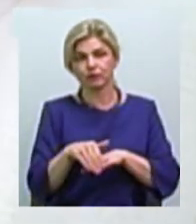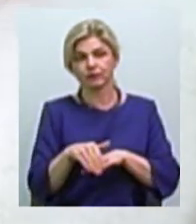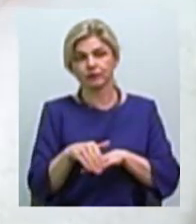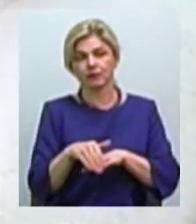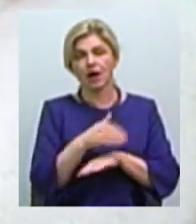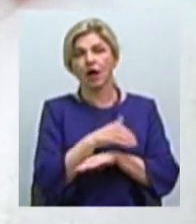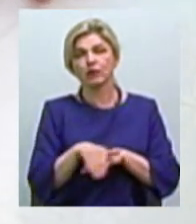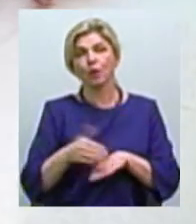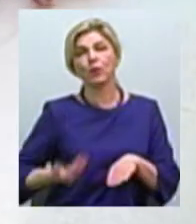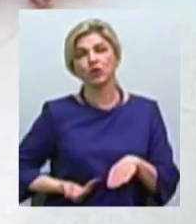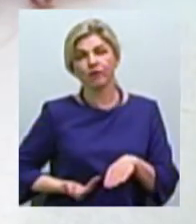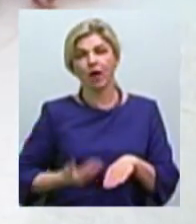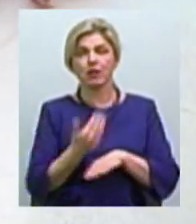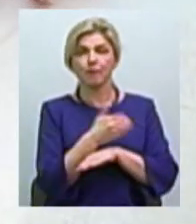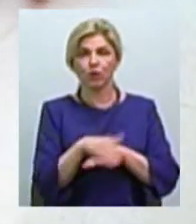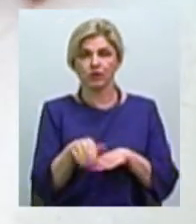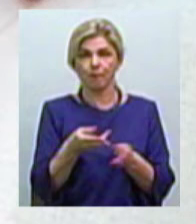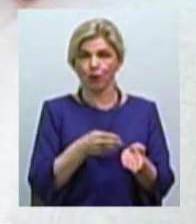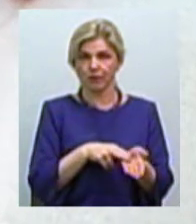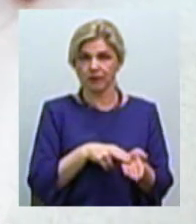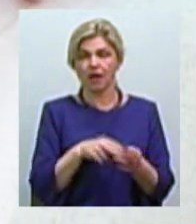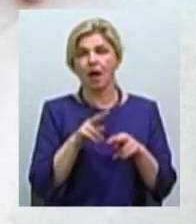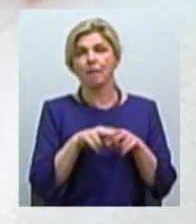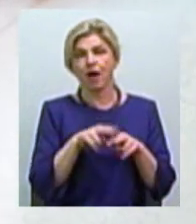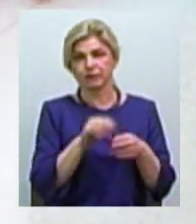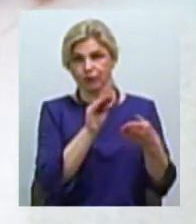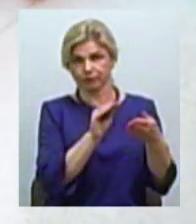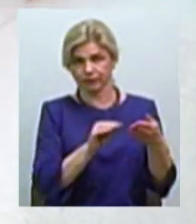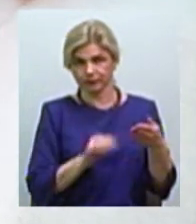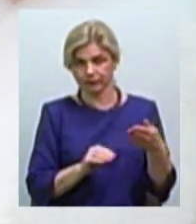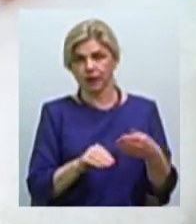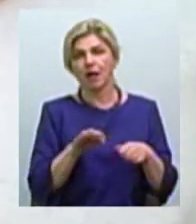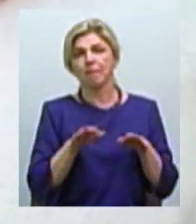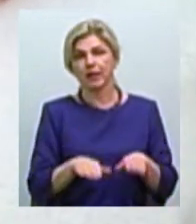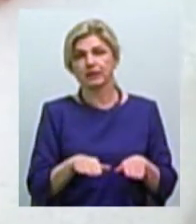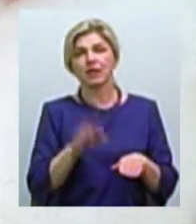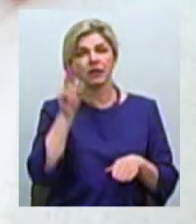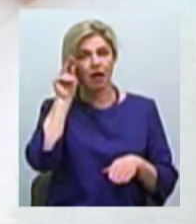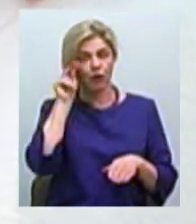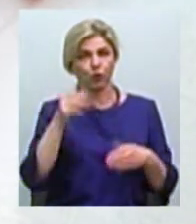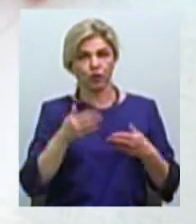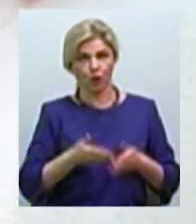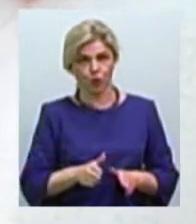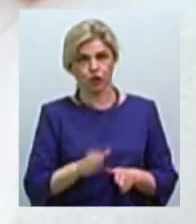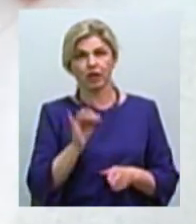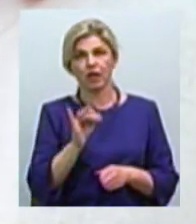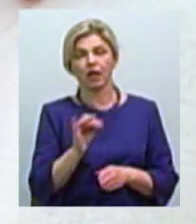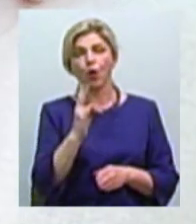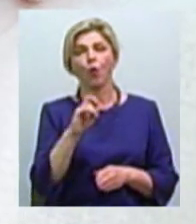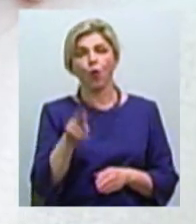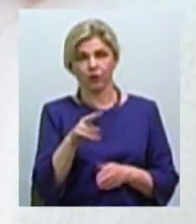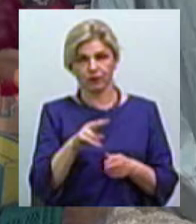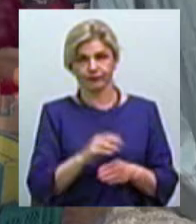адресу проживання і адресу реєстрації, паспортні дані, місце та дату народження і ще ідентифікаційний